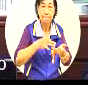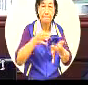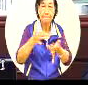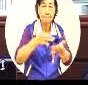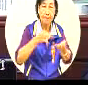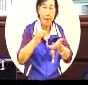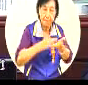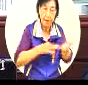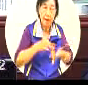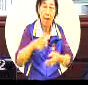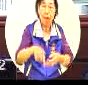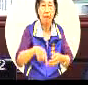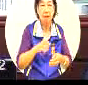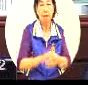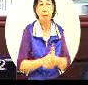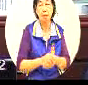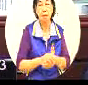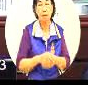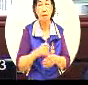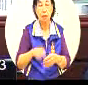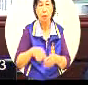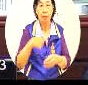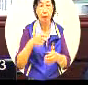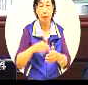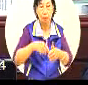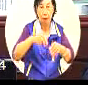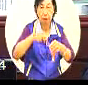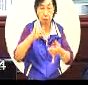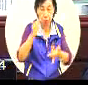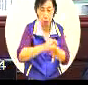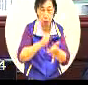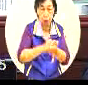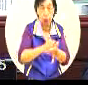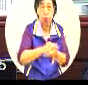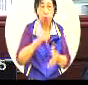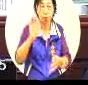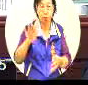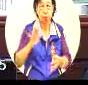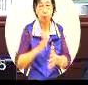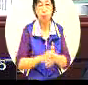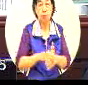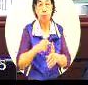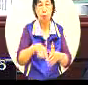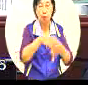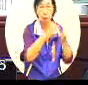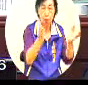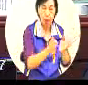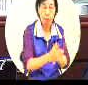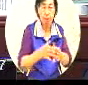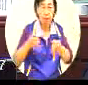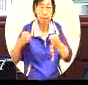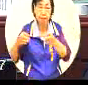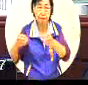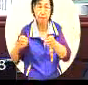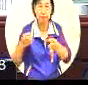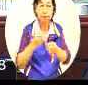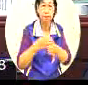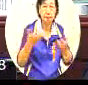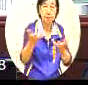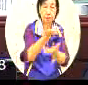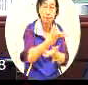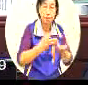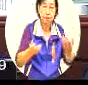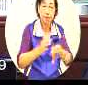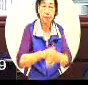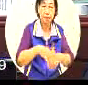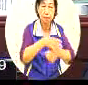陈议员今天的一些意见我们会记录，那我们这个部分的会来讨论，包括我们有一些具体